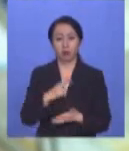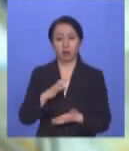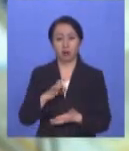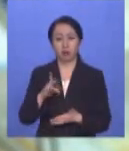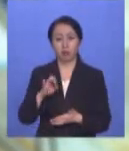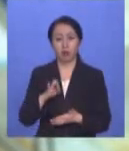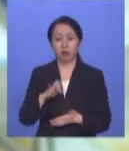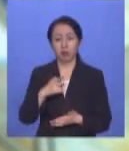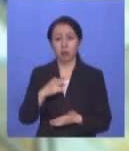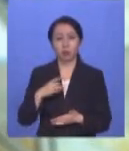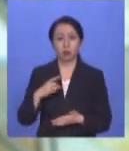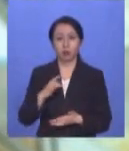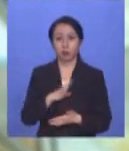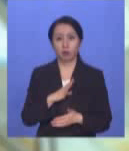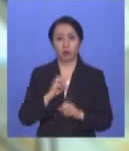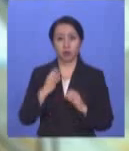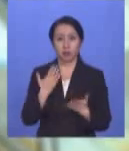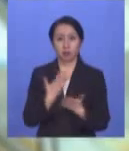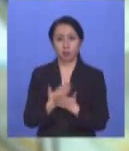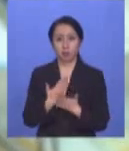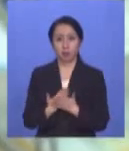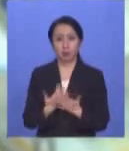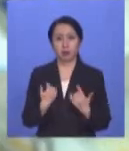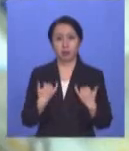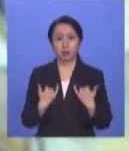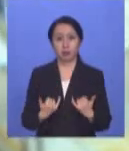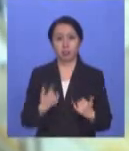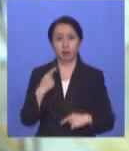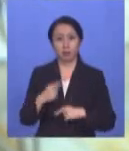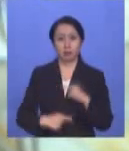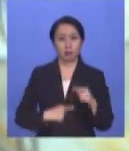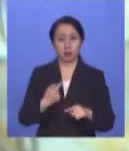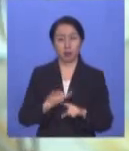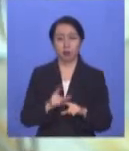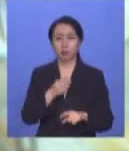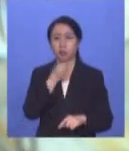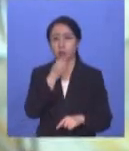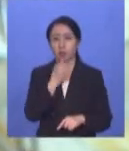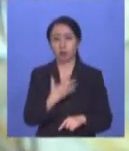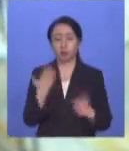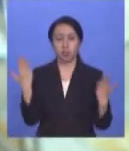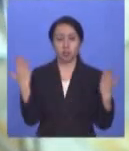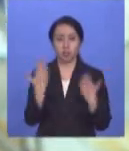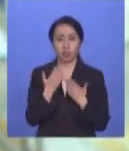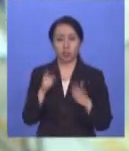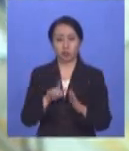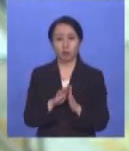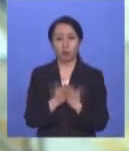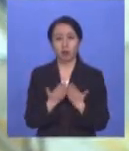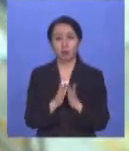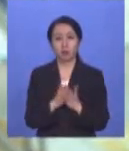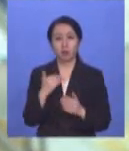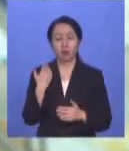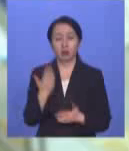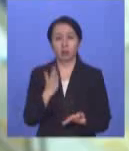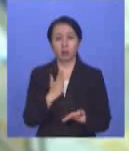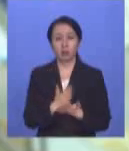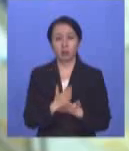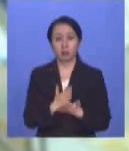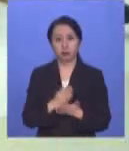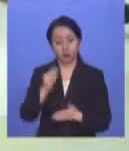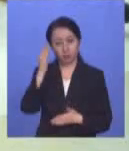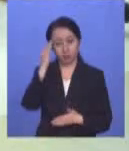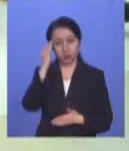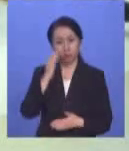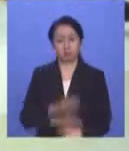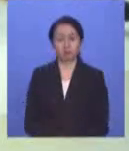гран-при. Ильяс Жансугуров – яркий пример для нынешнего поколения. Мне очень нравится читать его произведения. Они имеют глубокий